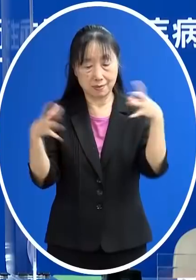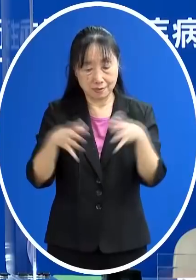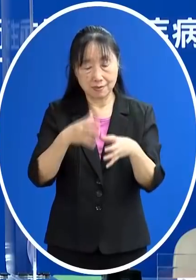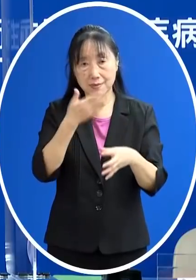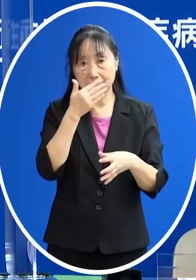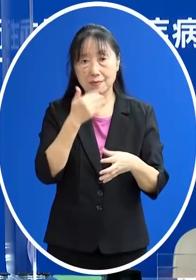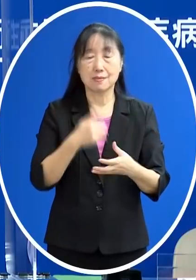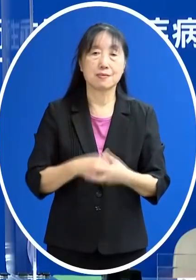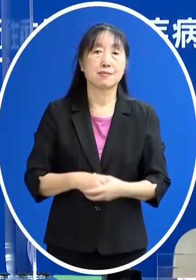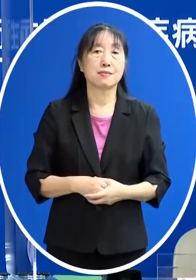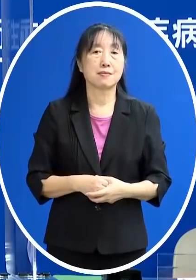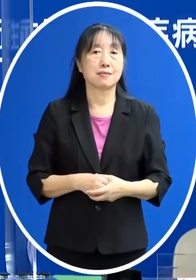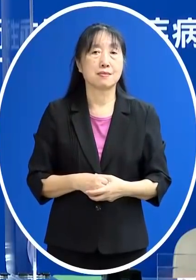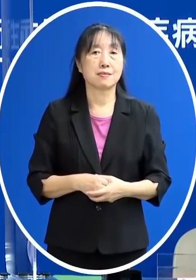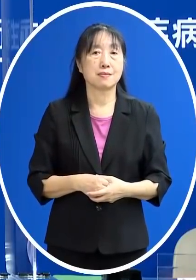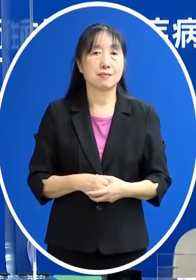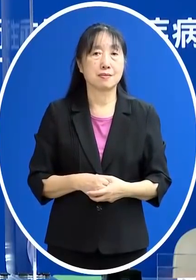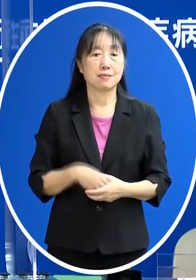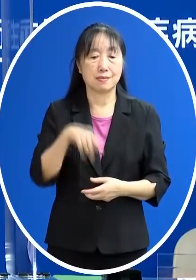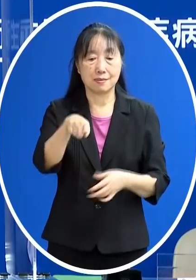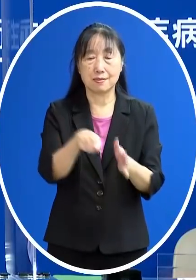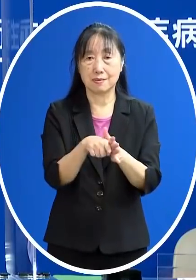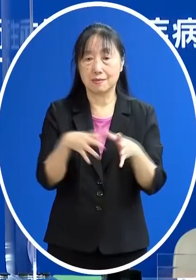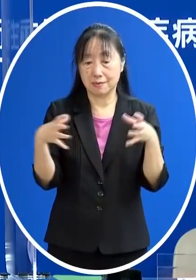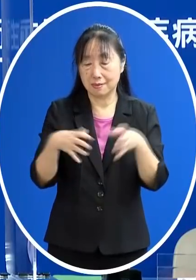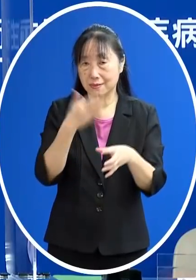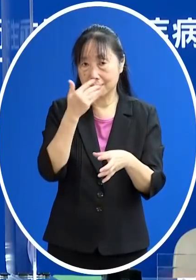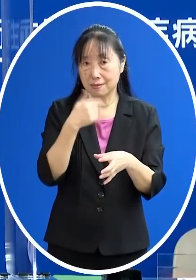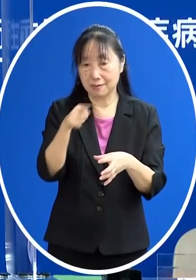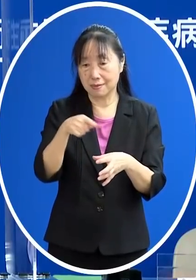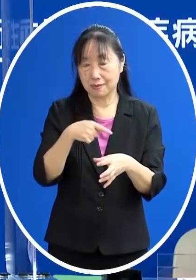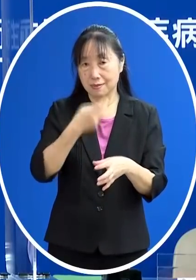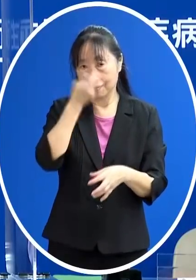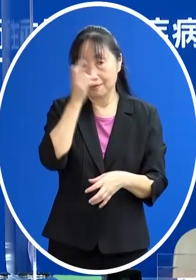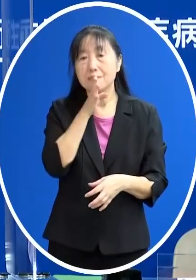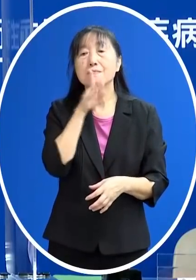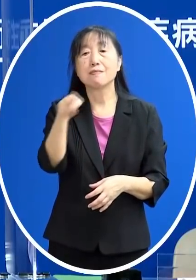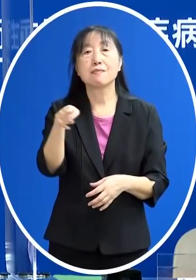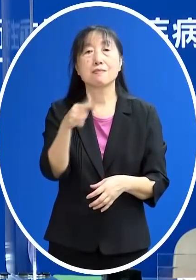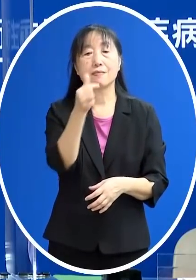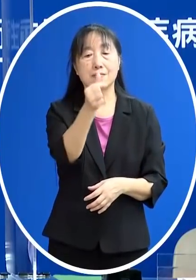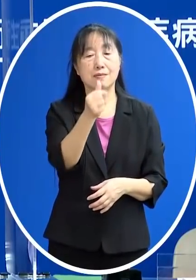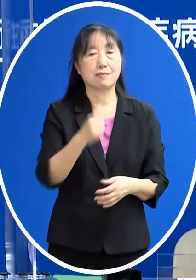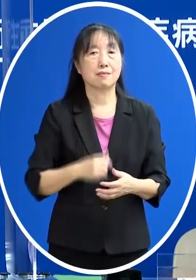餐，有聚餐那也就被验出来是阳性。